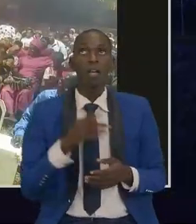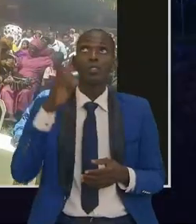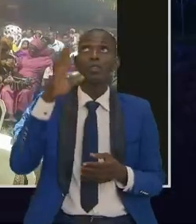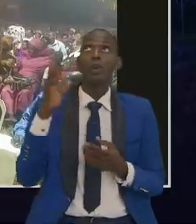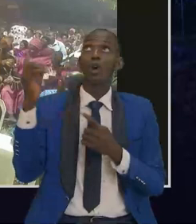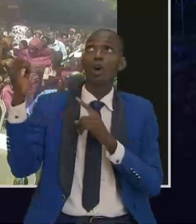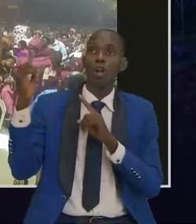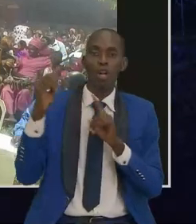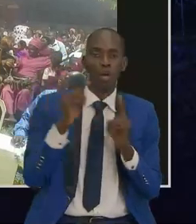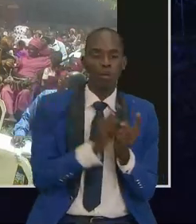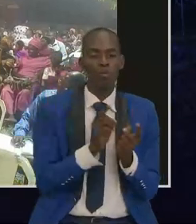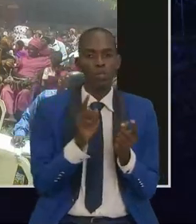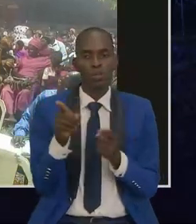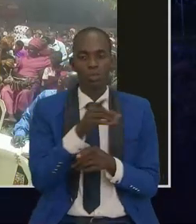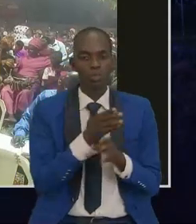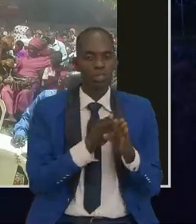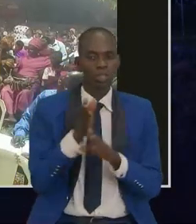et Dieu vient à toi directement,